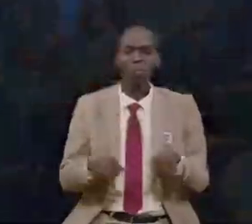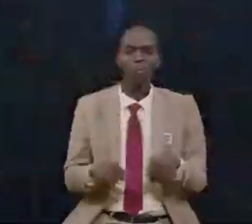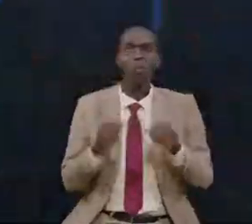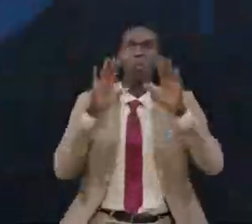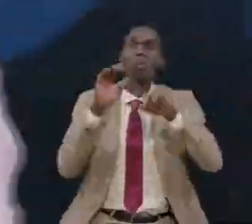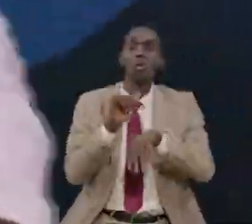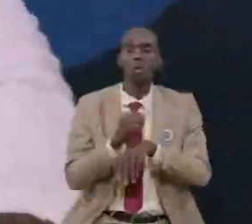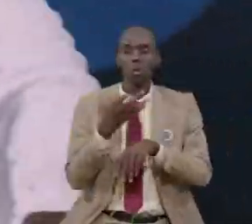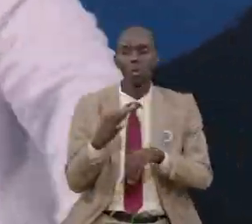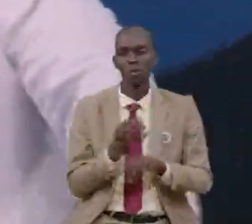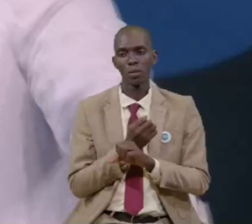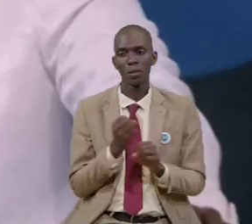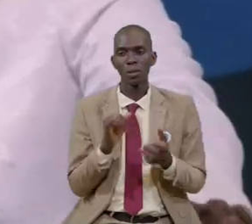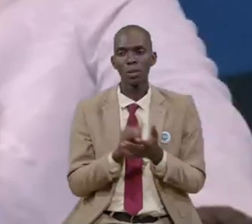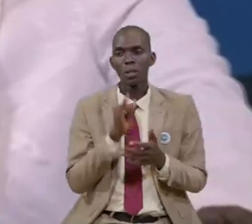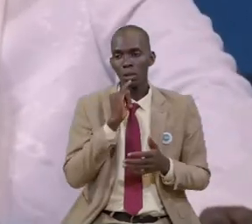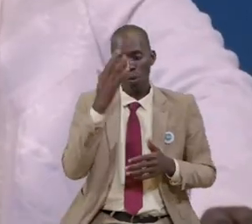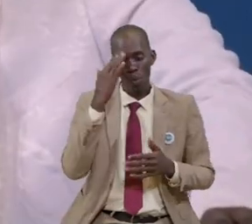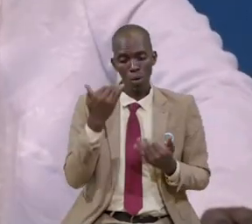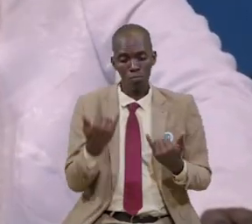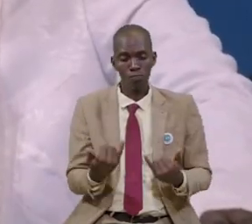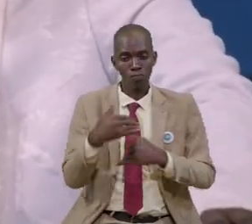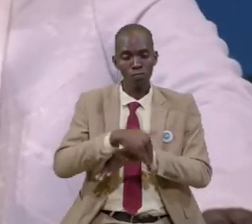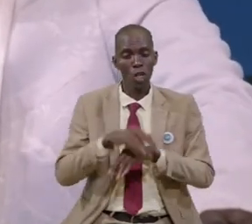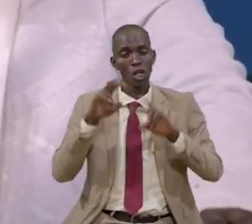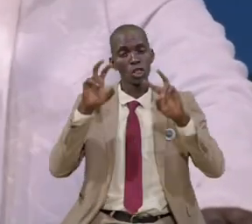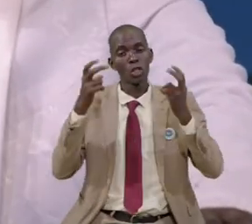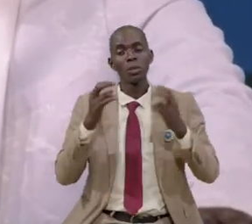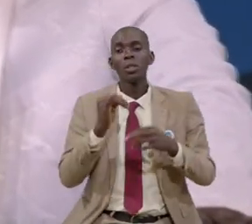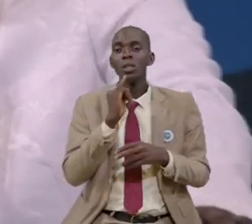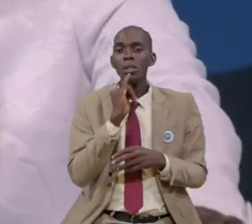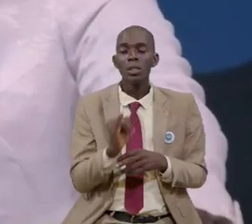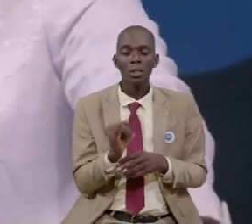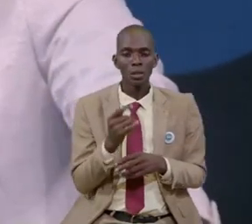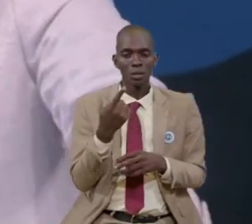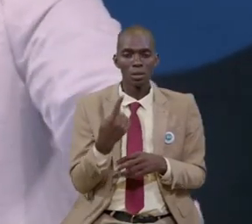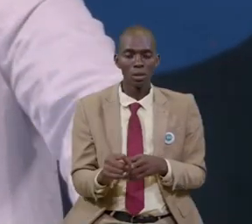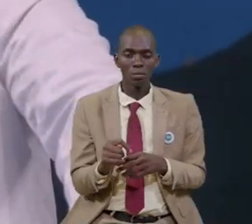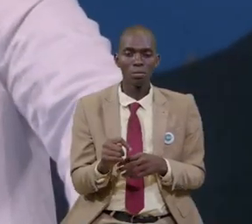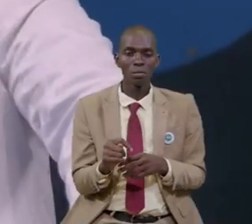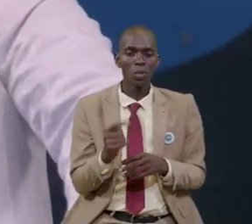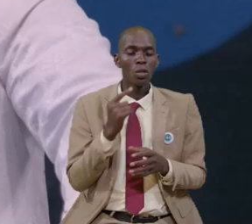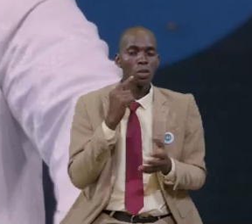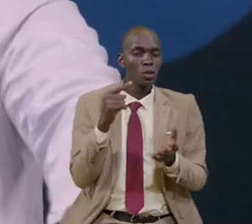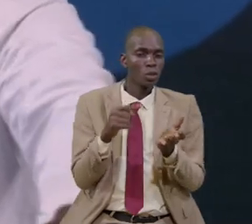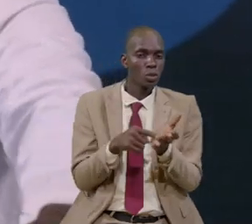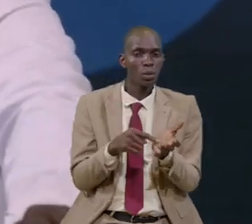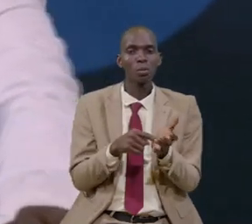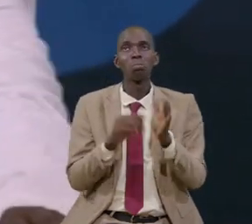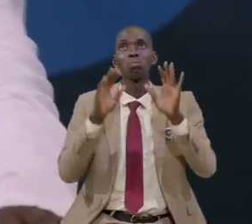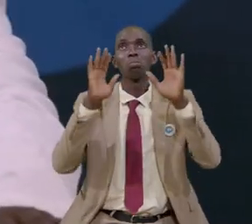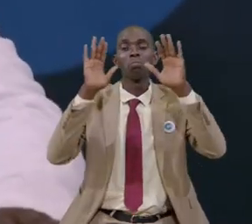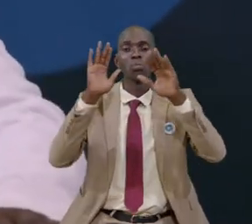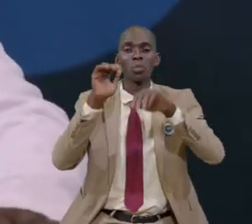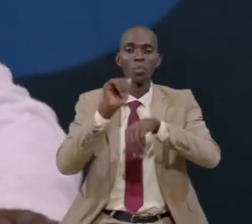nous parlons du sujet. Les miracles remarquables au jour mémorable de